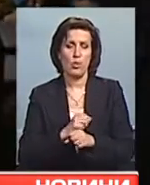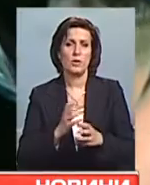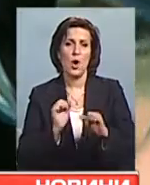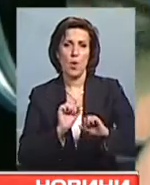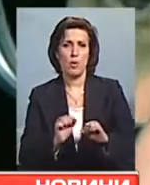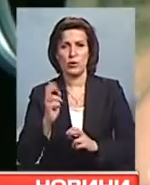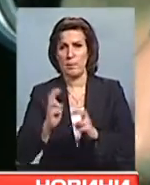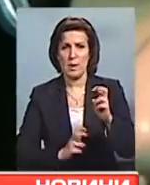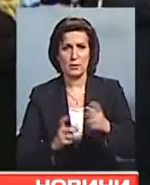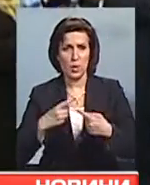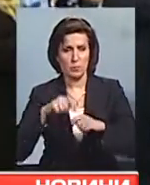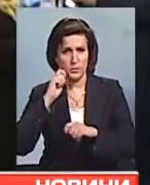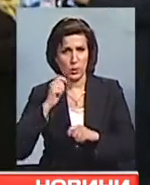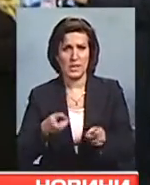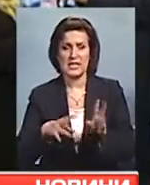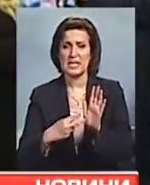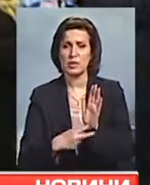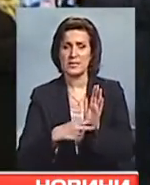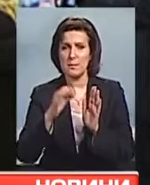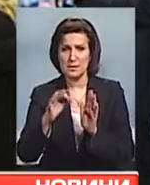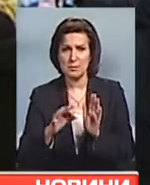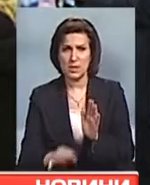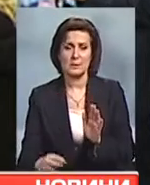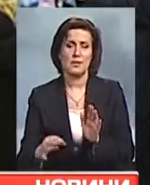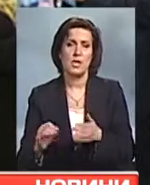комплекса Украины. Остальные 70%